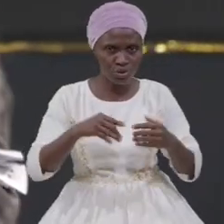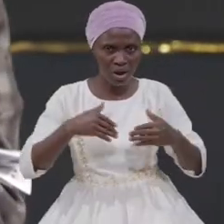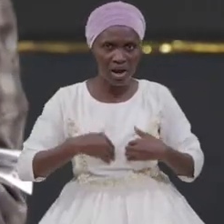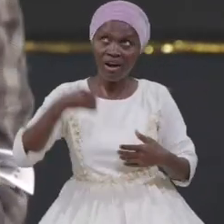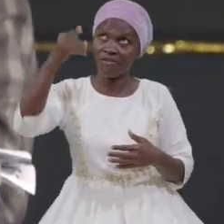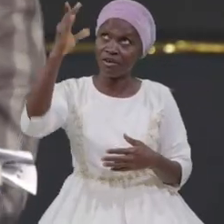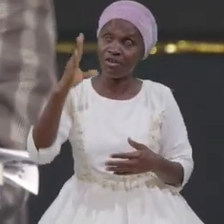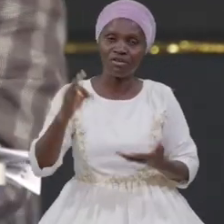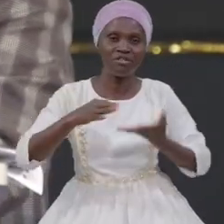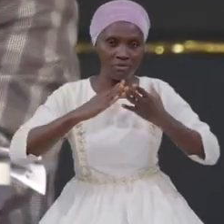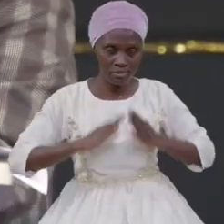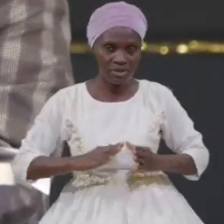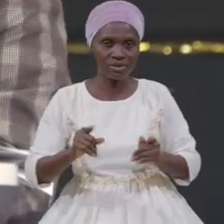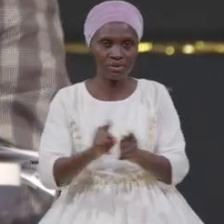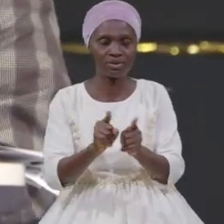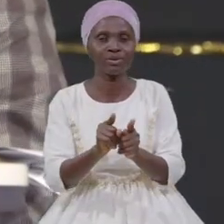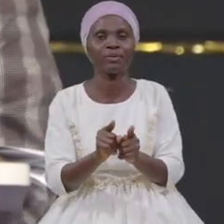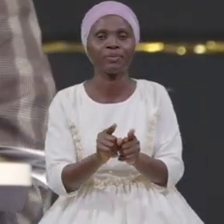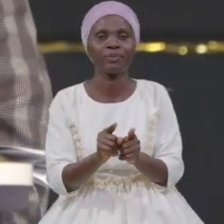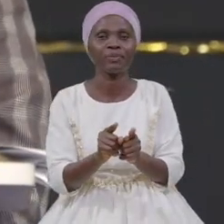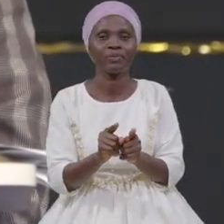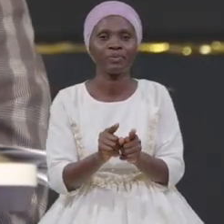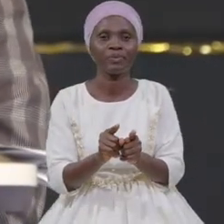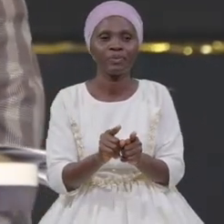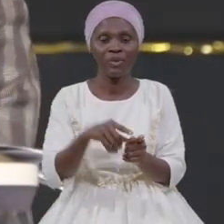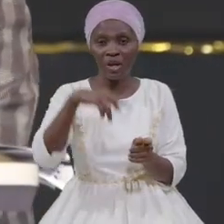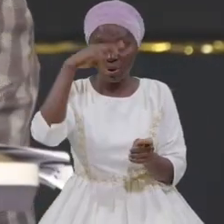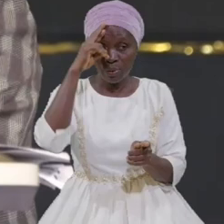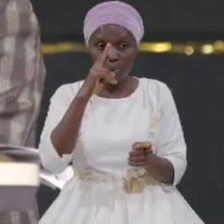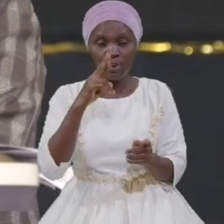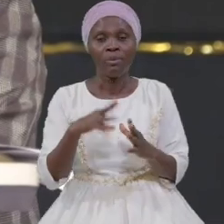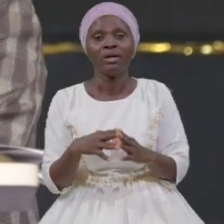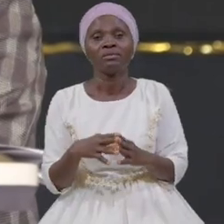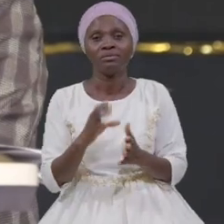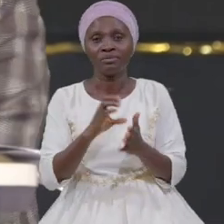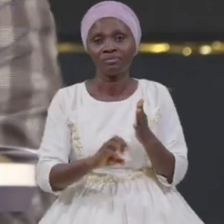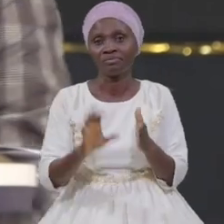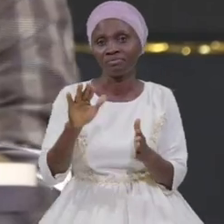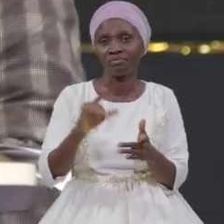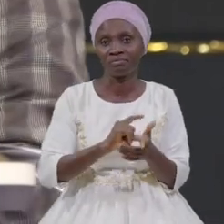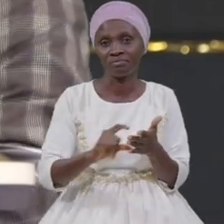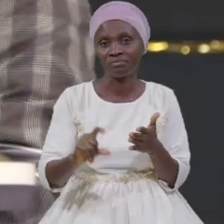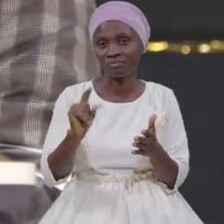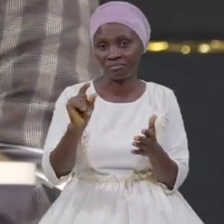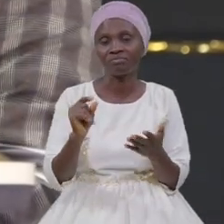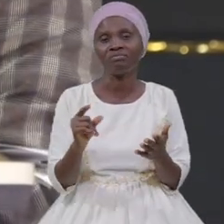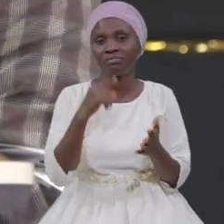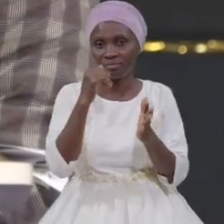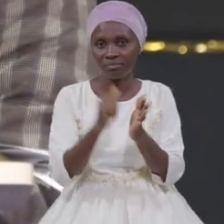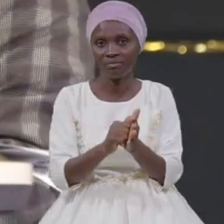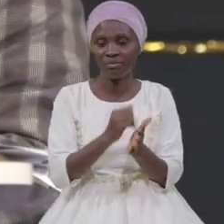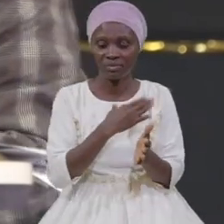garantit la paix en plénitude. Et le Dieu de